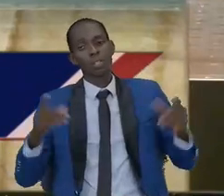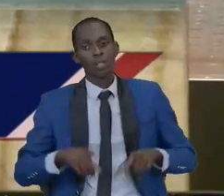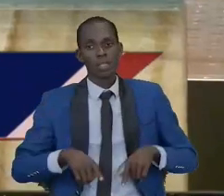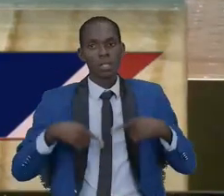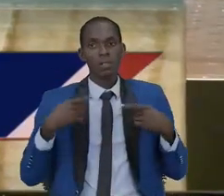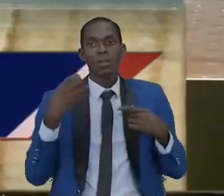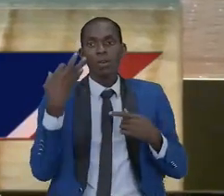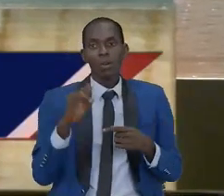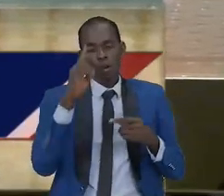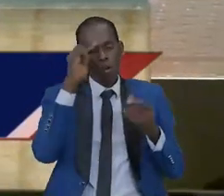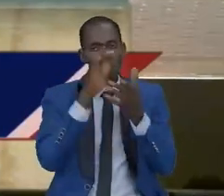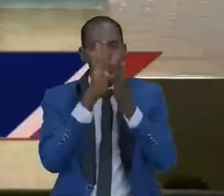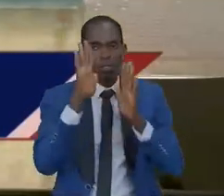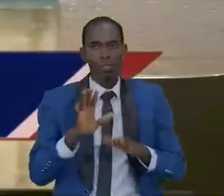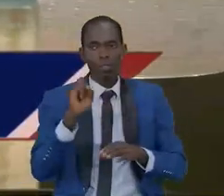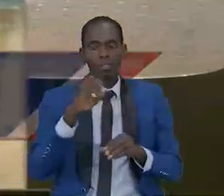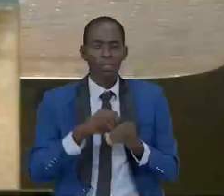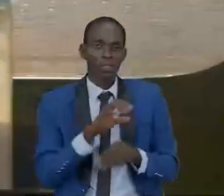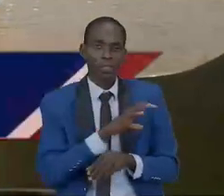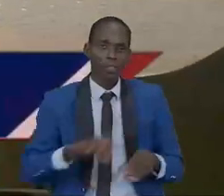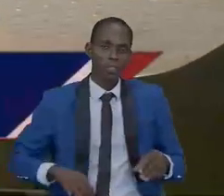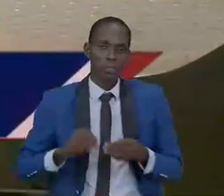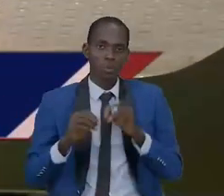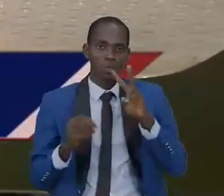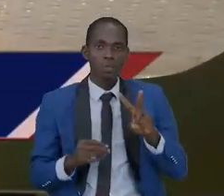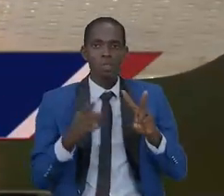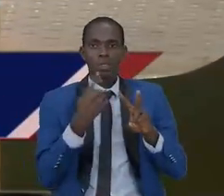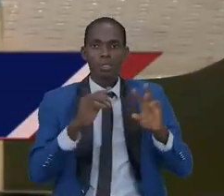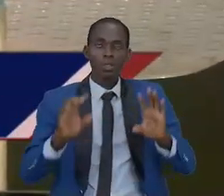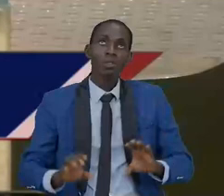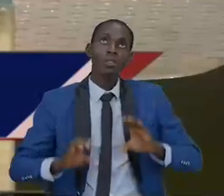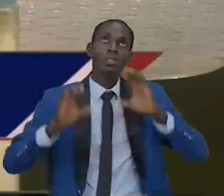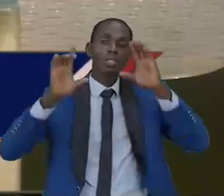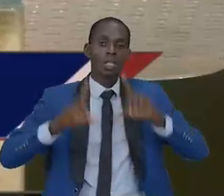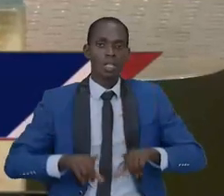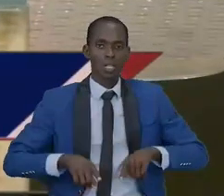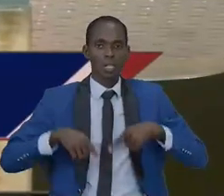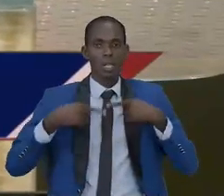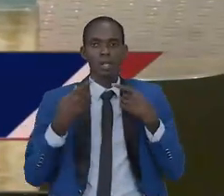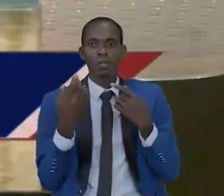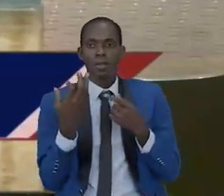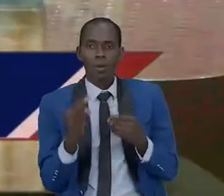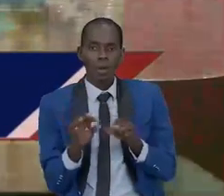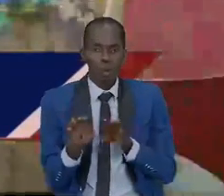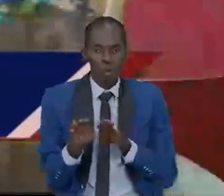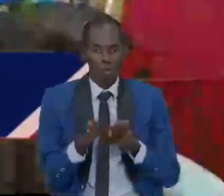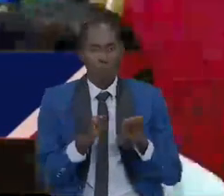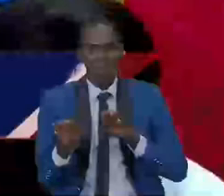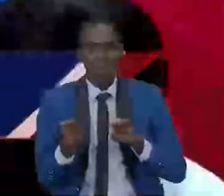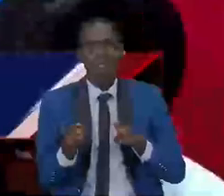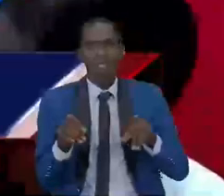deuxième élément le style de vie consacré à l'image de Christ